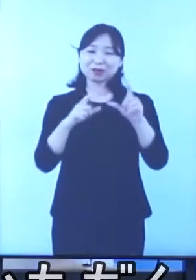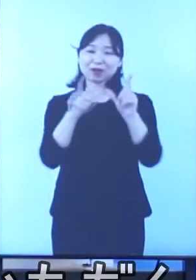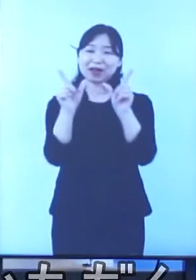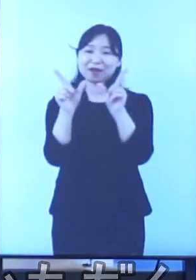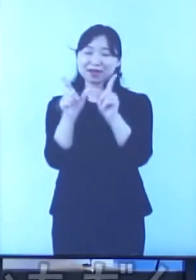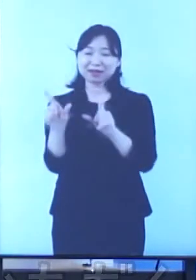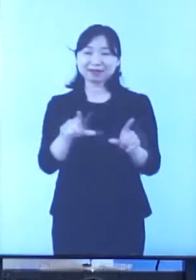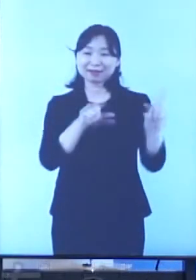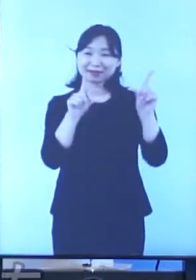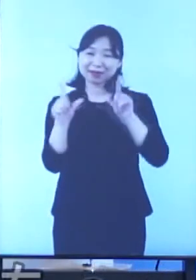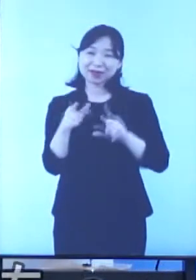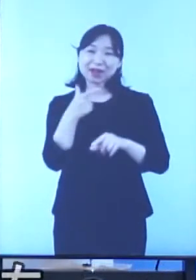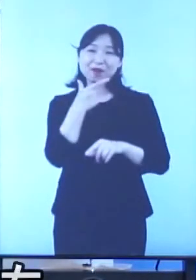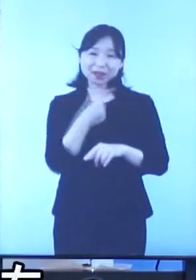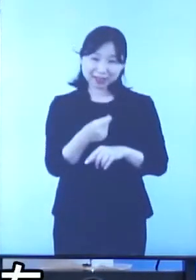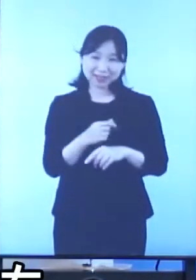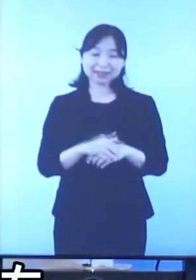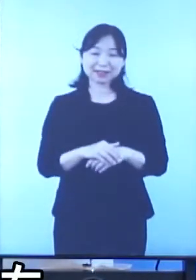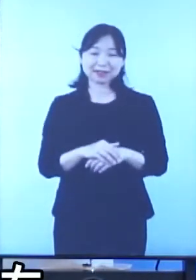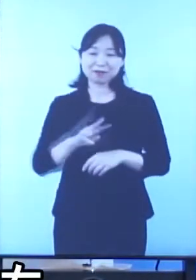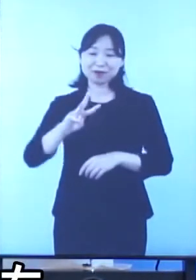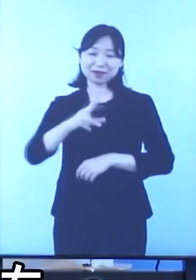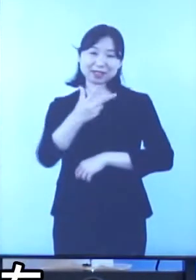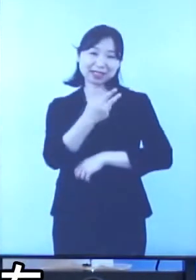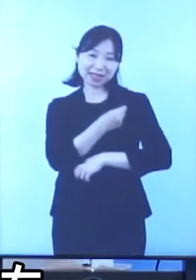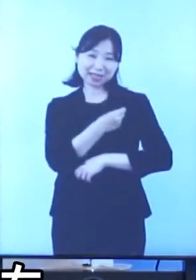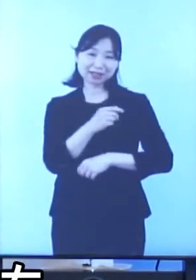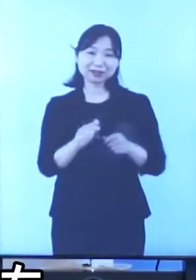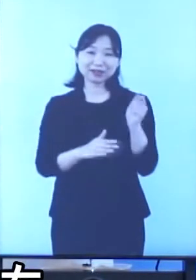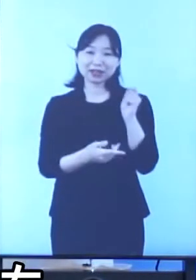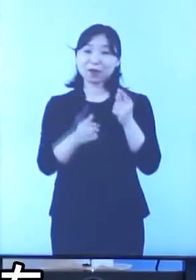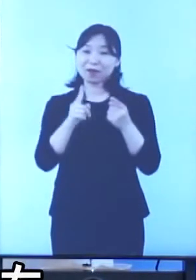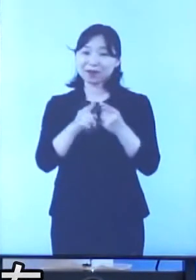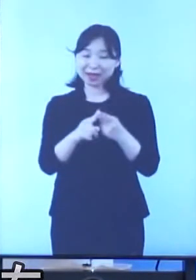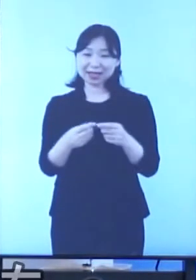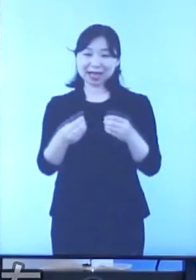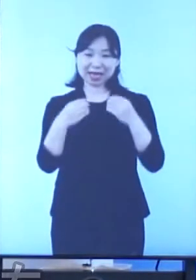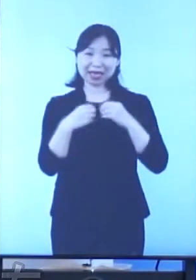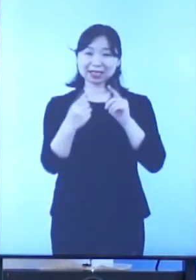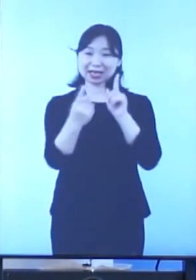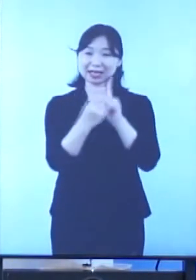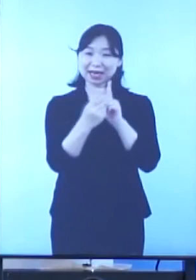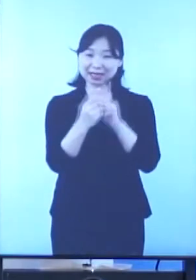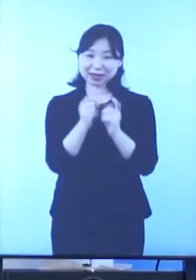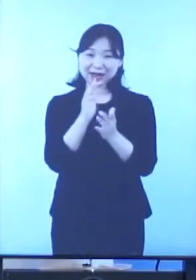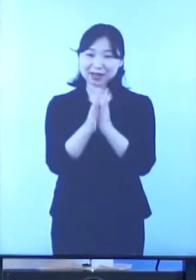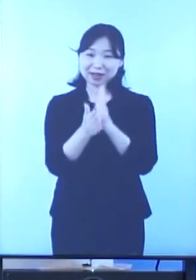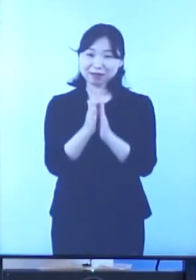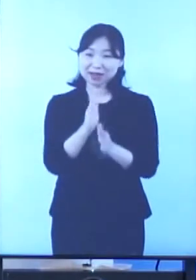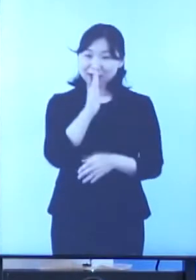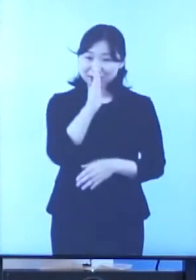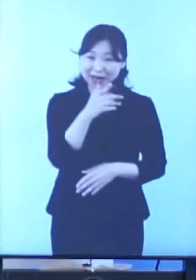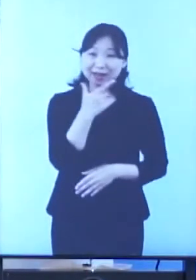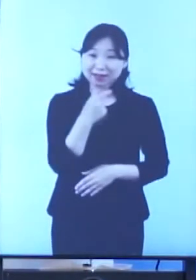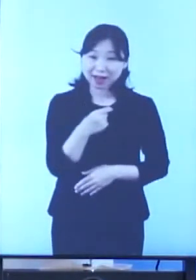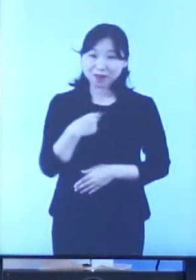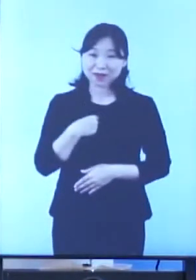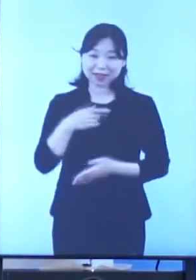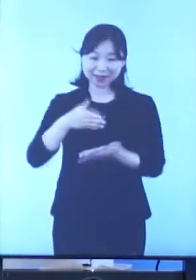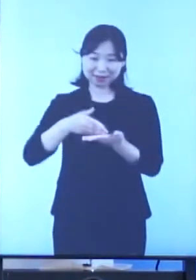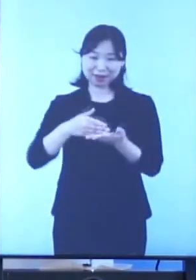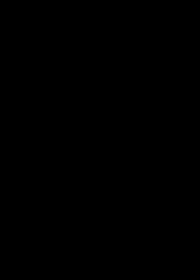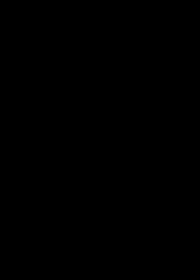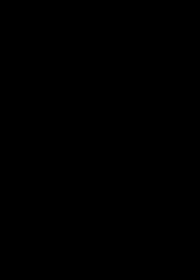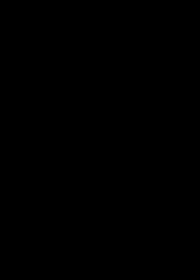ていただくため、ワクチン接種と基本的な感染対策を今一度お願いいたします。私からは以上でございます。